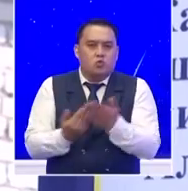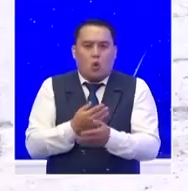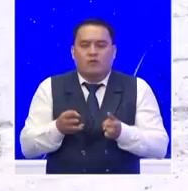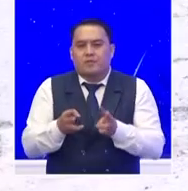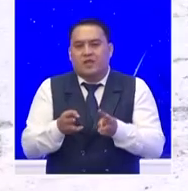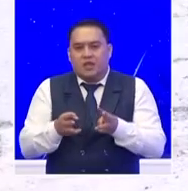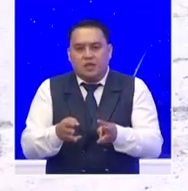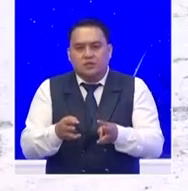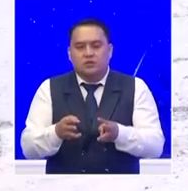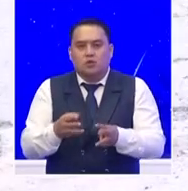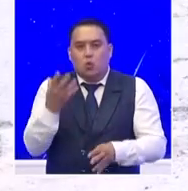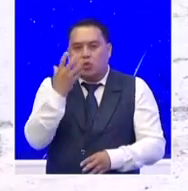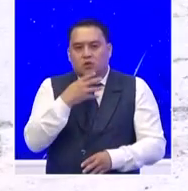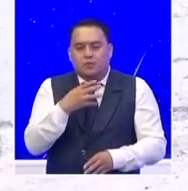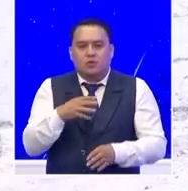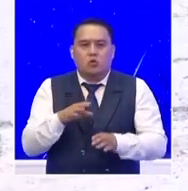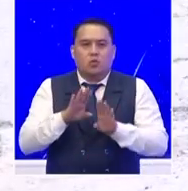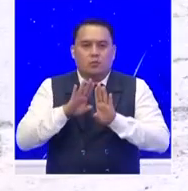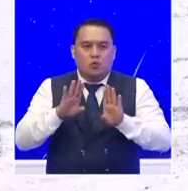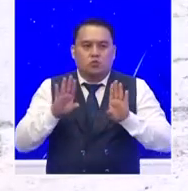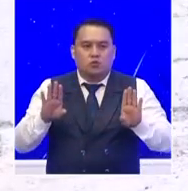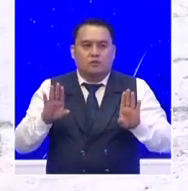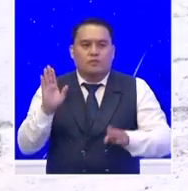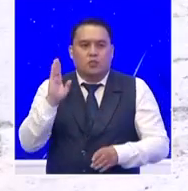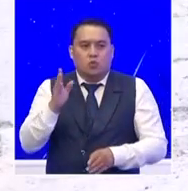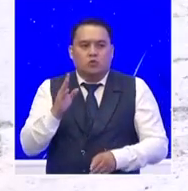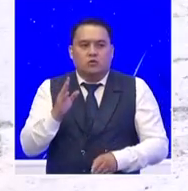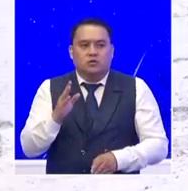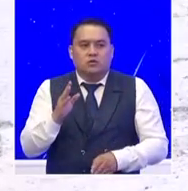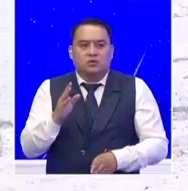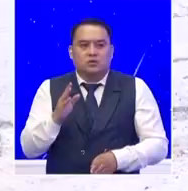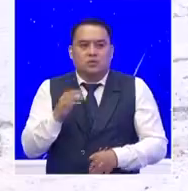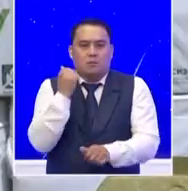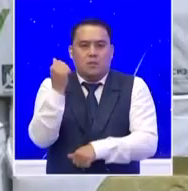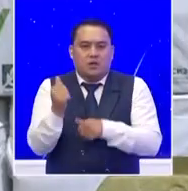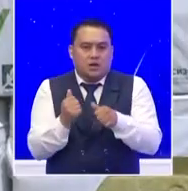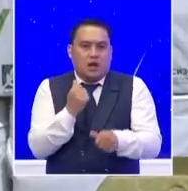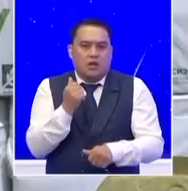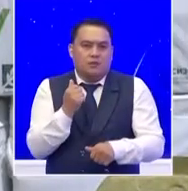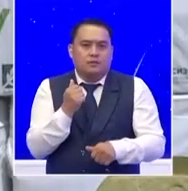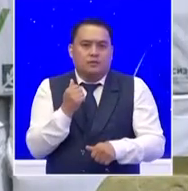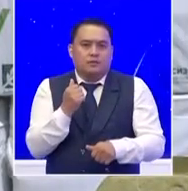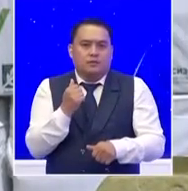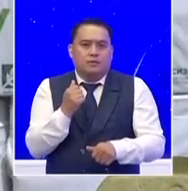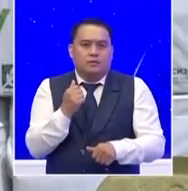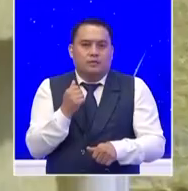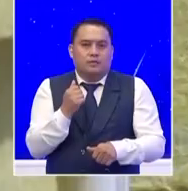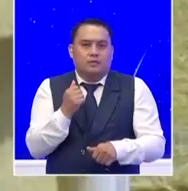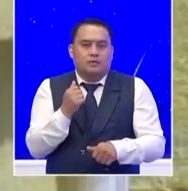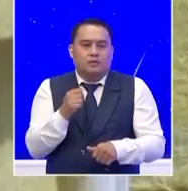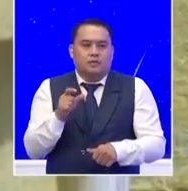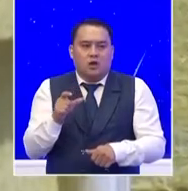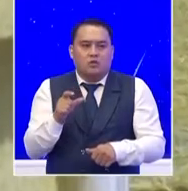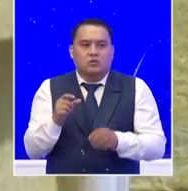котельная. Утепление у нас будет проводиться теплоизоляционным материалом, минплитой с